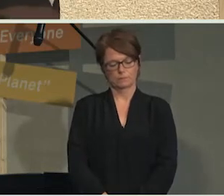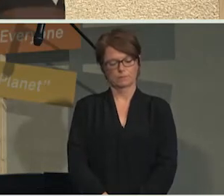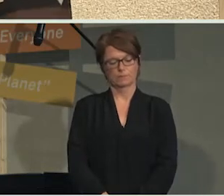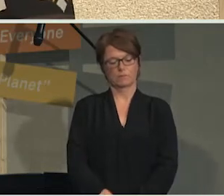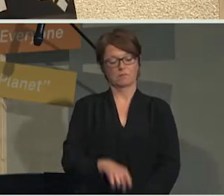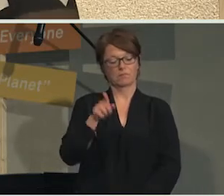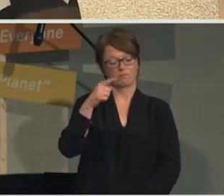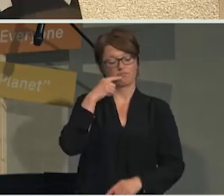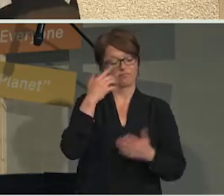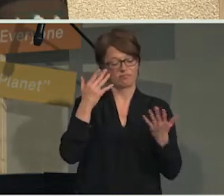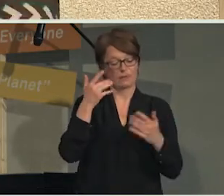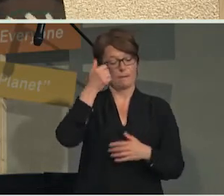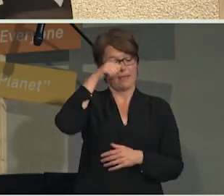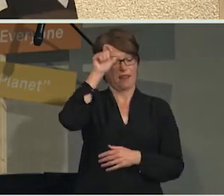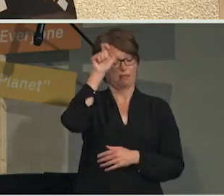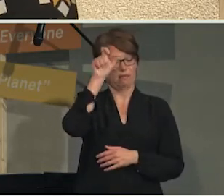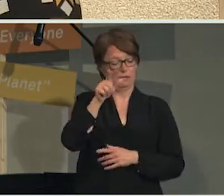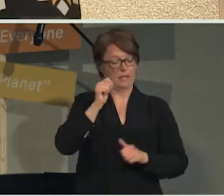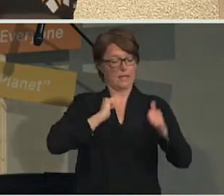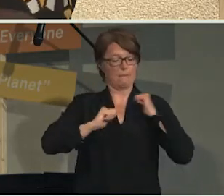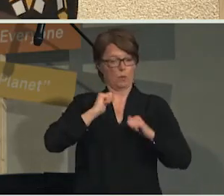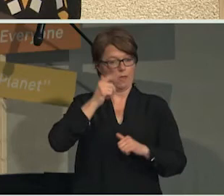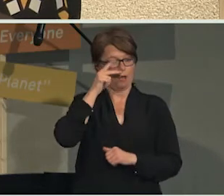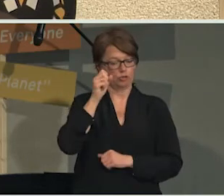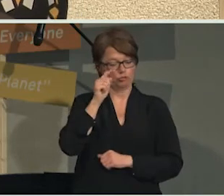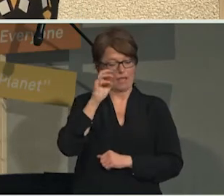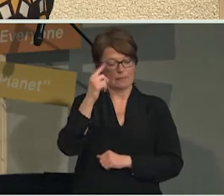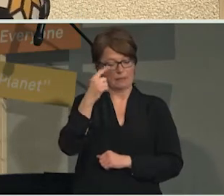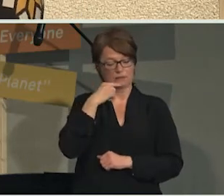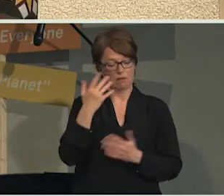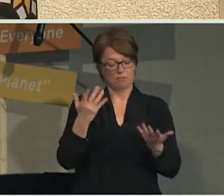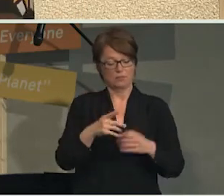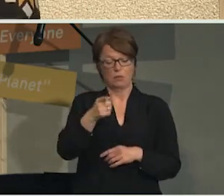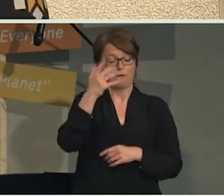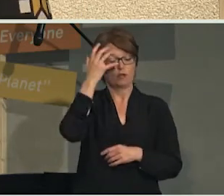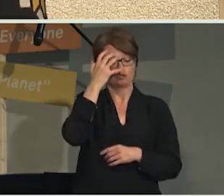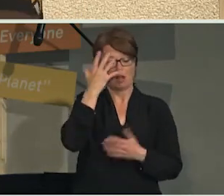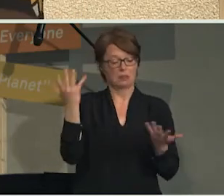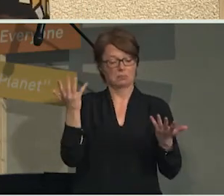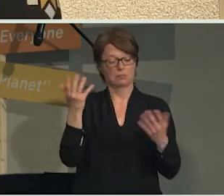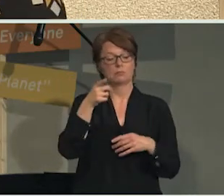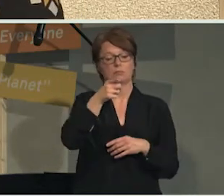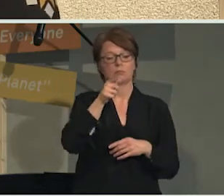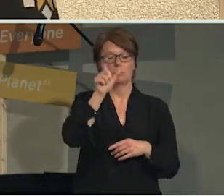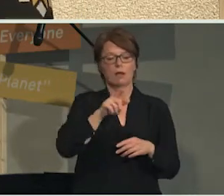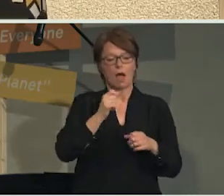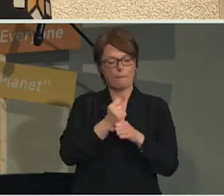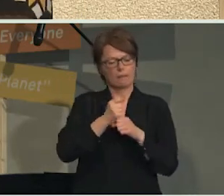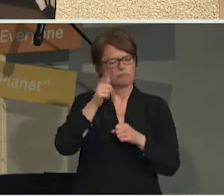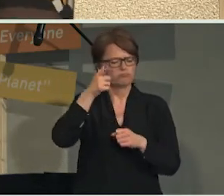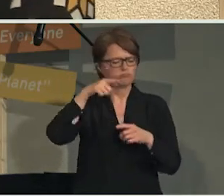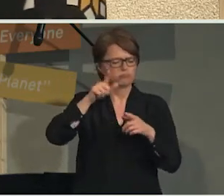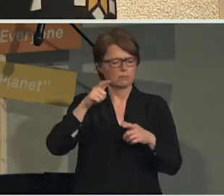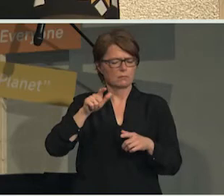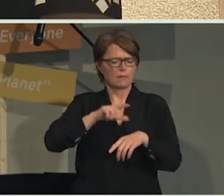in einer Großschlachterei für einen minimalen Lohn arbeitet, dann ist das für jeden erkennbar Ausbeutung. Was